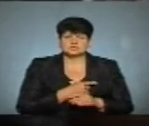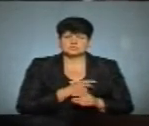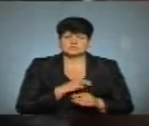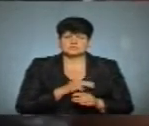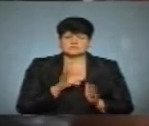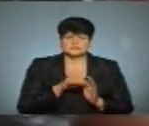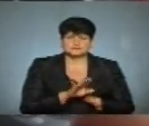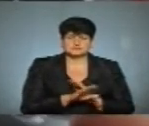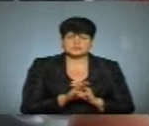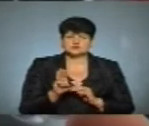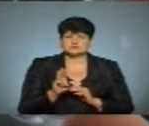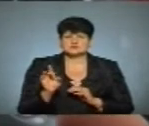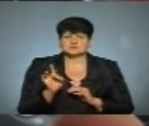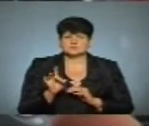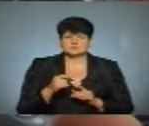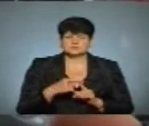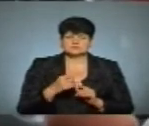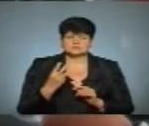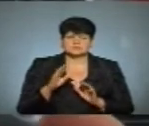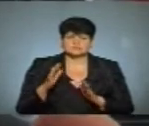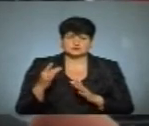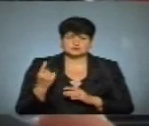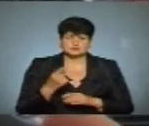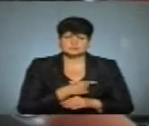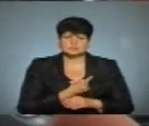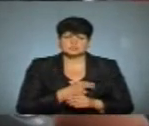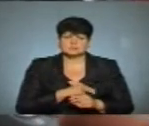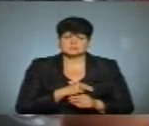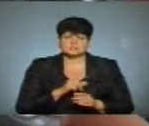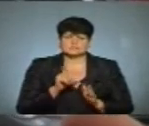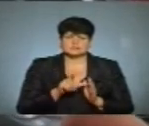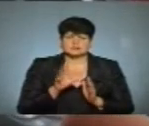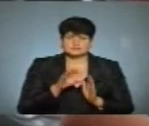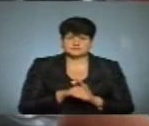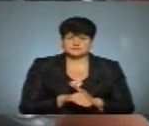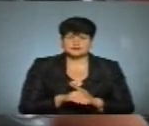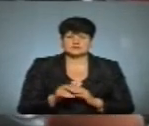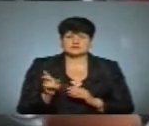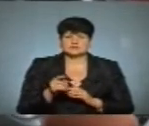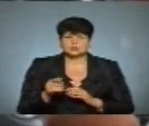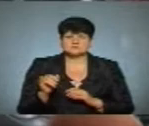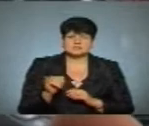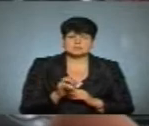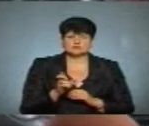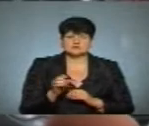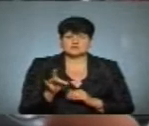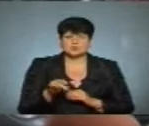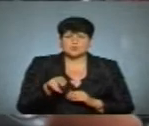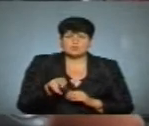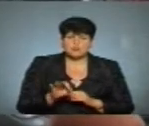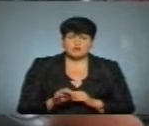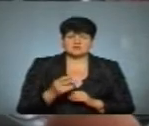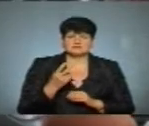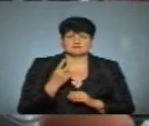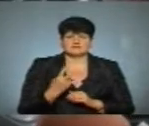працівник, Шумський район 3 випадки, один медичний працівник, Тернопільський та Бучацький райони по 2